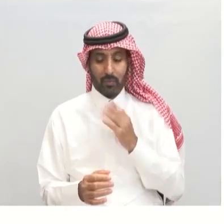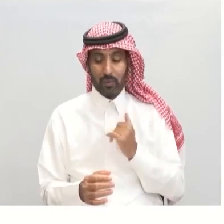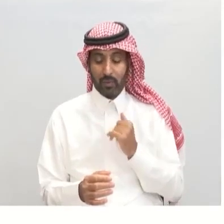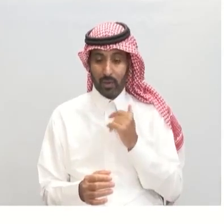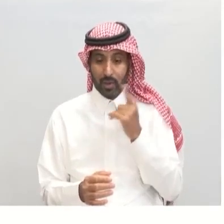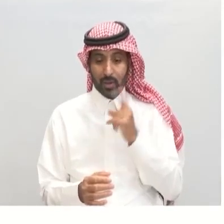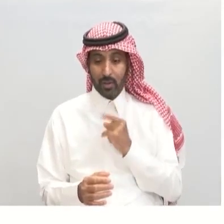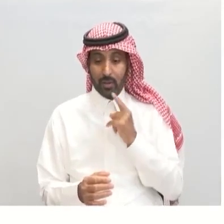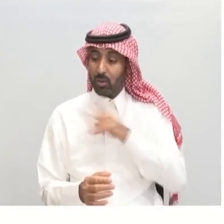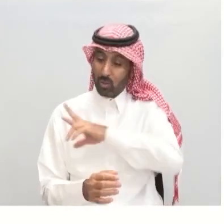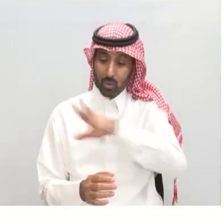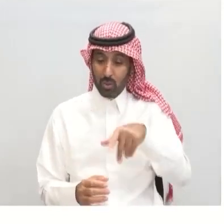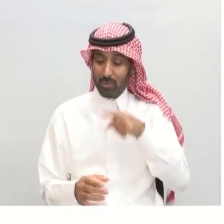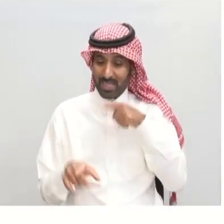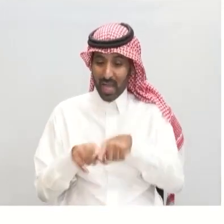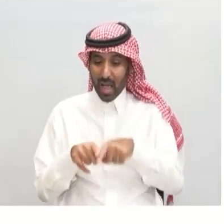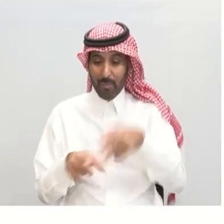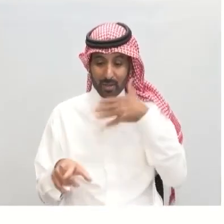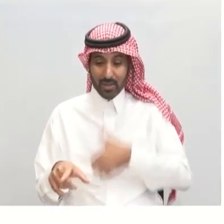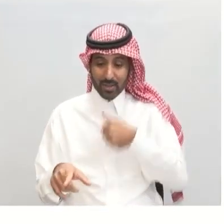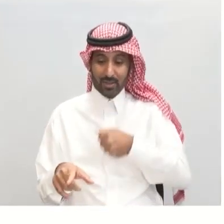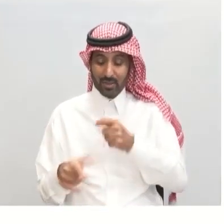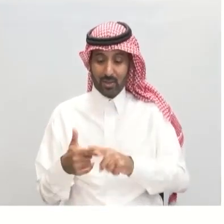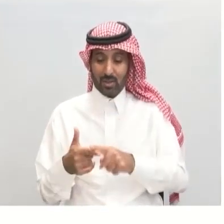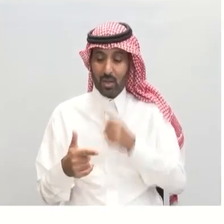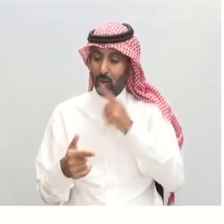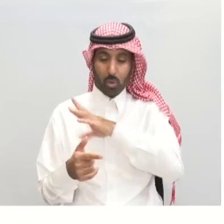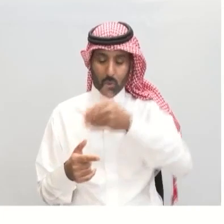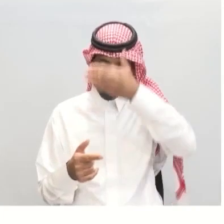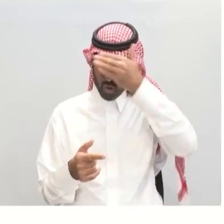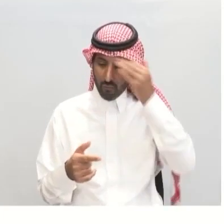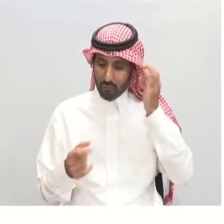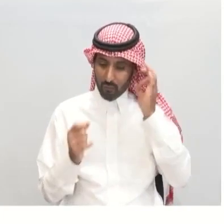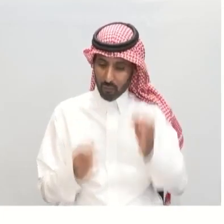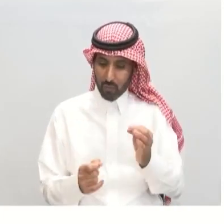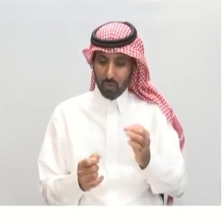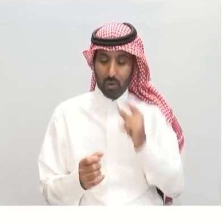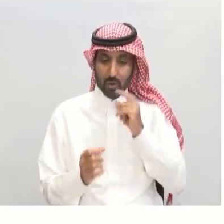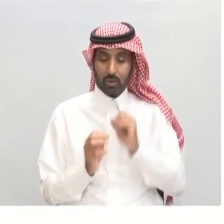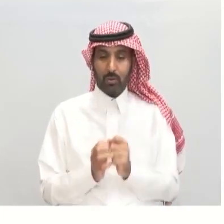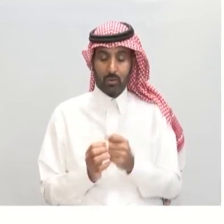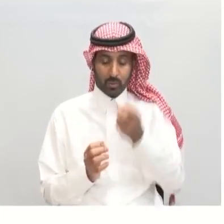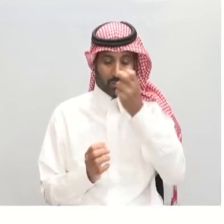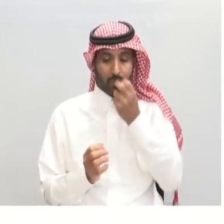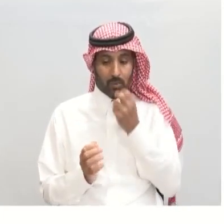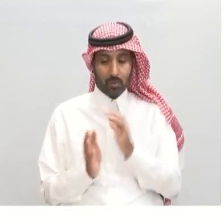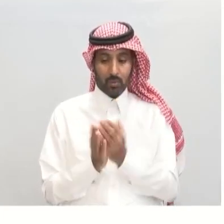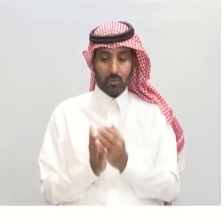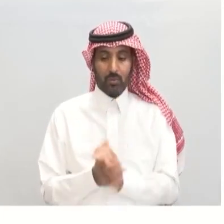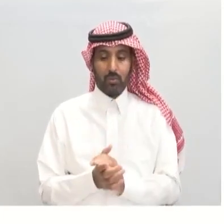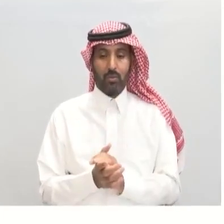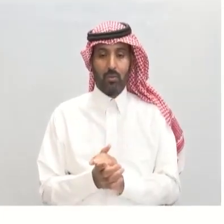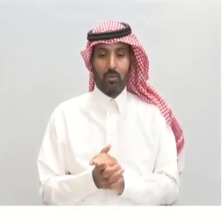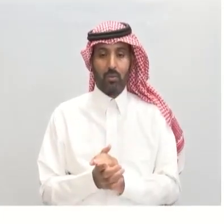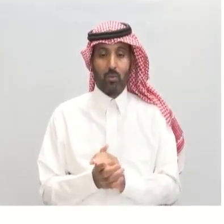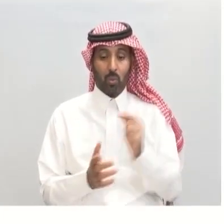الصحابه كثير منه كان يحفظ القران الكريم بخلاف عهد ابي بكر وعثمان رضي الله عنه فقد وجد دواعي الجمع لجمع في كتاب فد